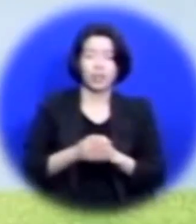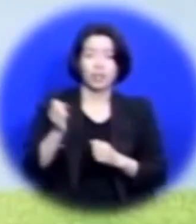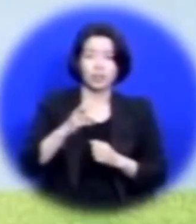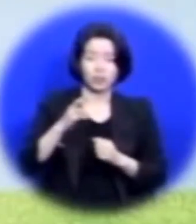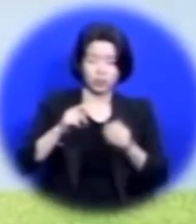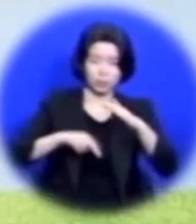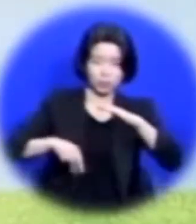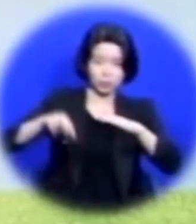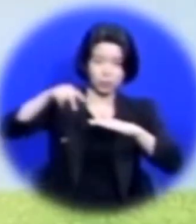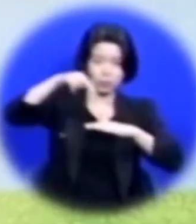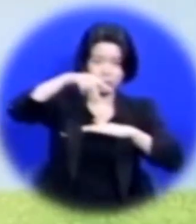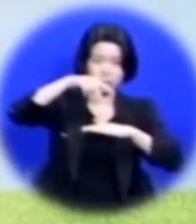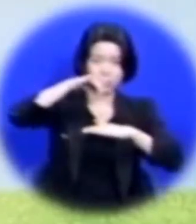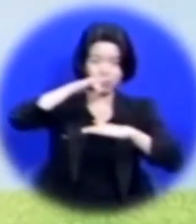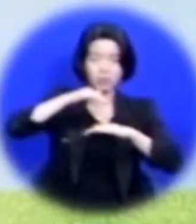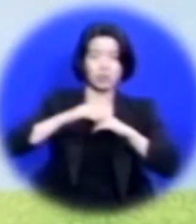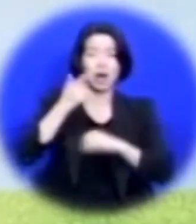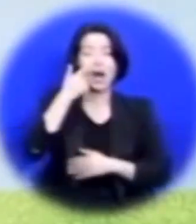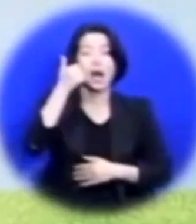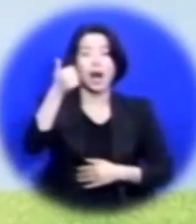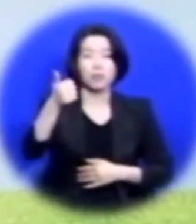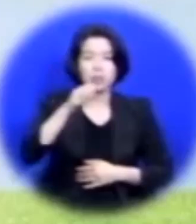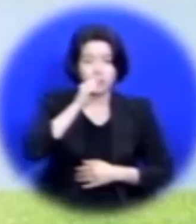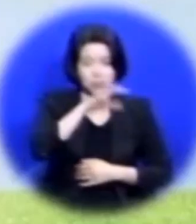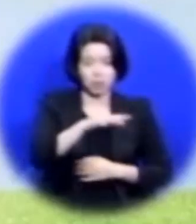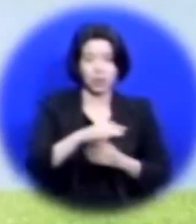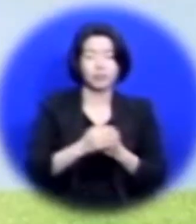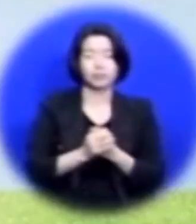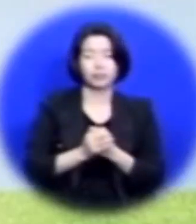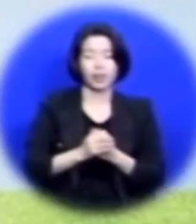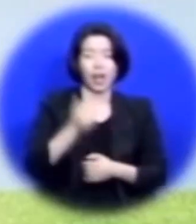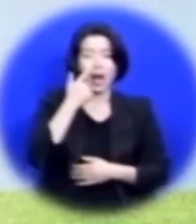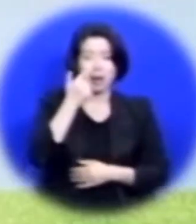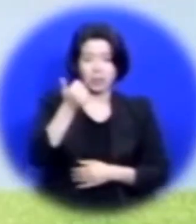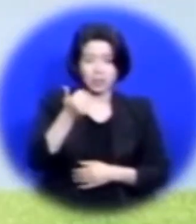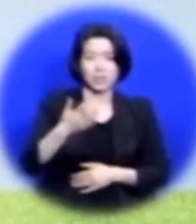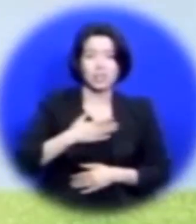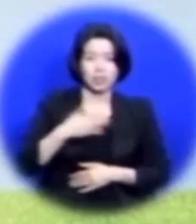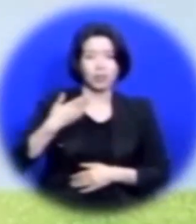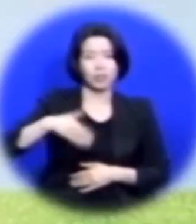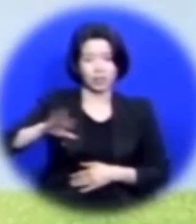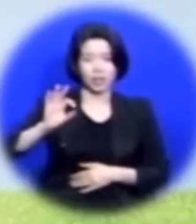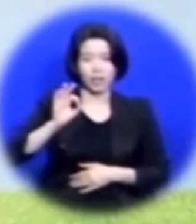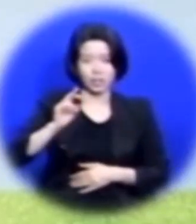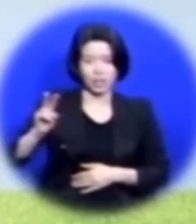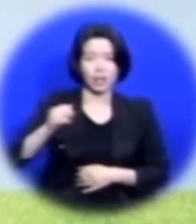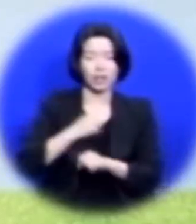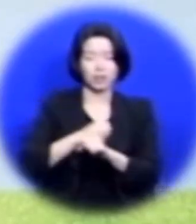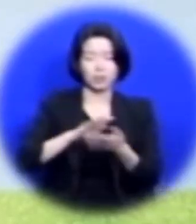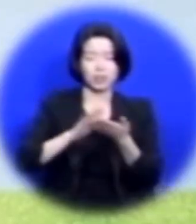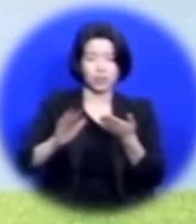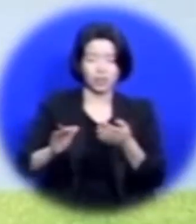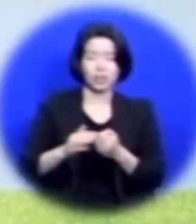위로 올라와서 아버지에게 말했어 아버지 저는 가야 합니다